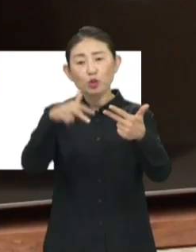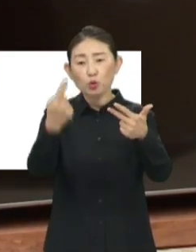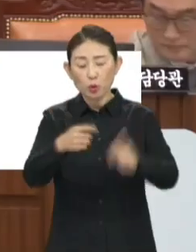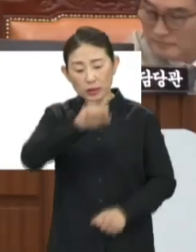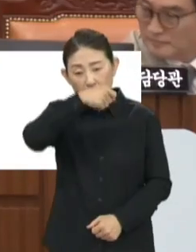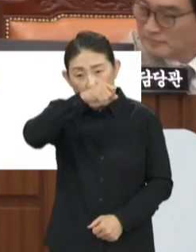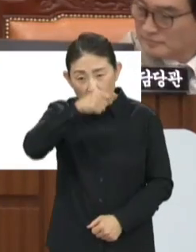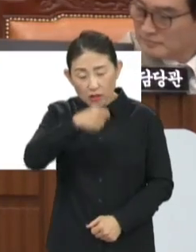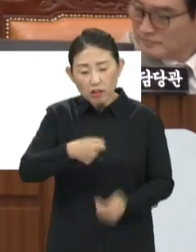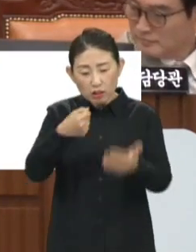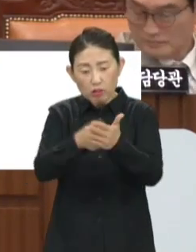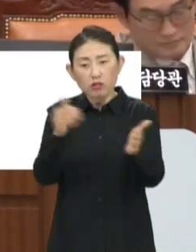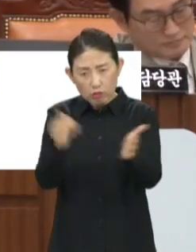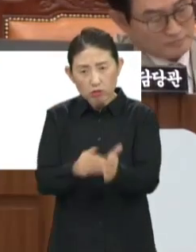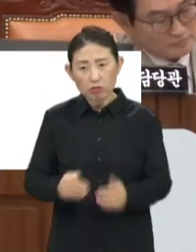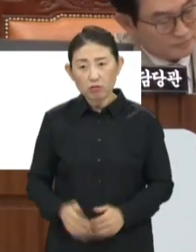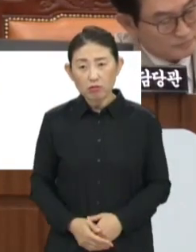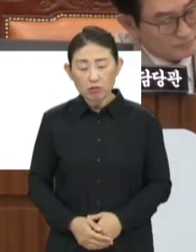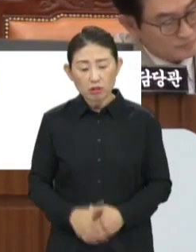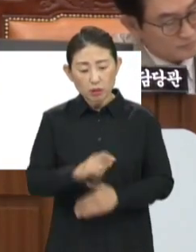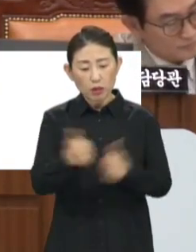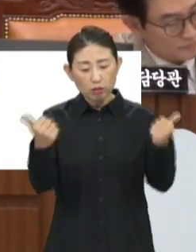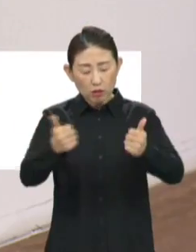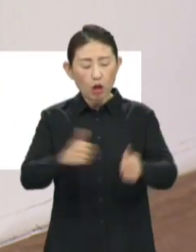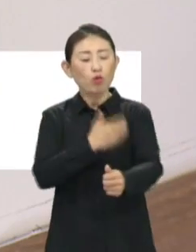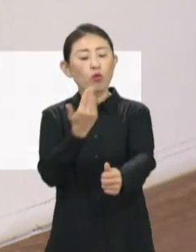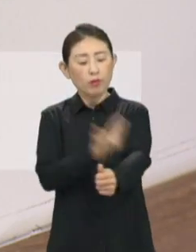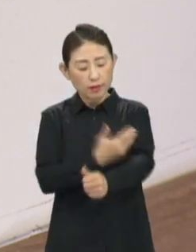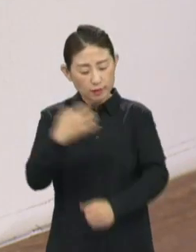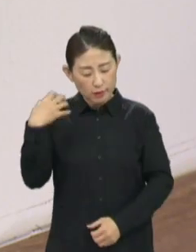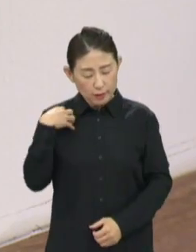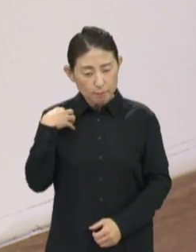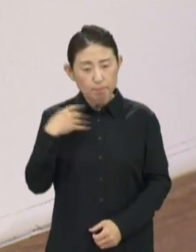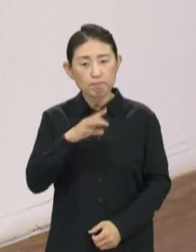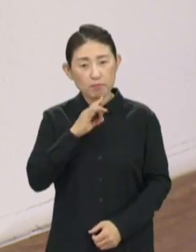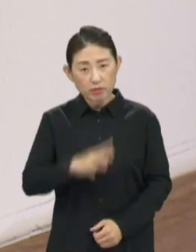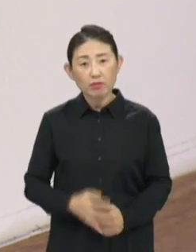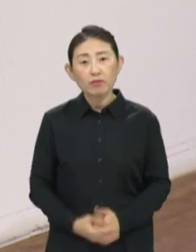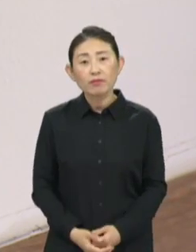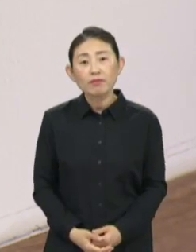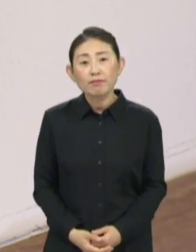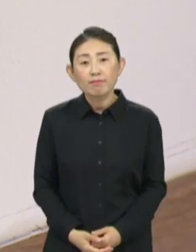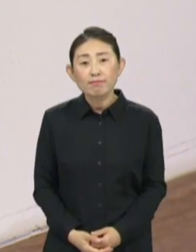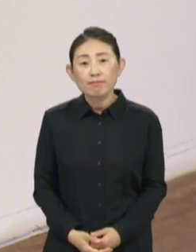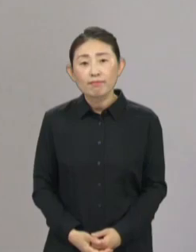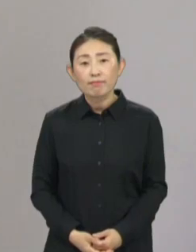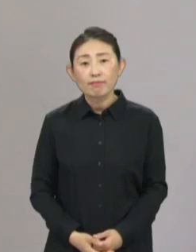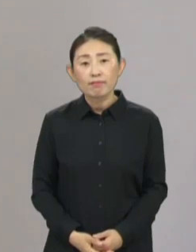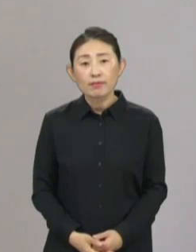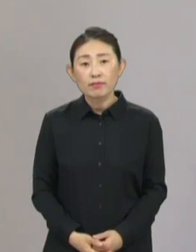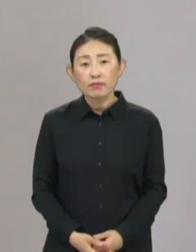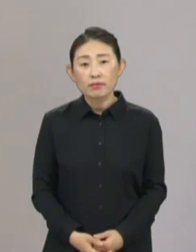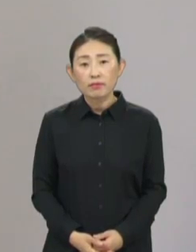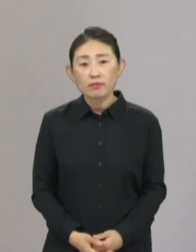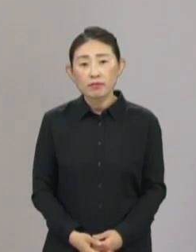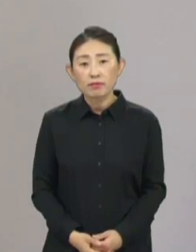예산을 심히 정했다며 지방 위해에 주어진 권한과 책임을 적법하게 사용한 것이라고 덧붙였습니다